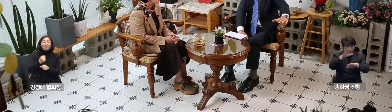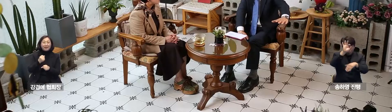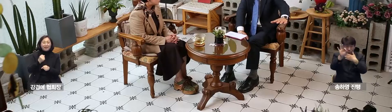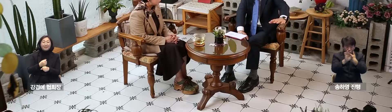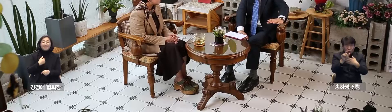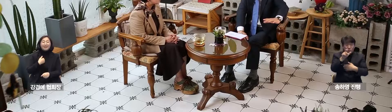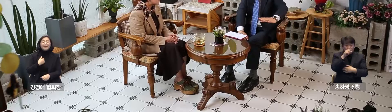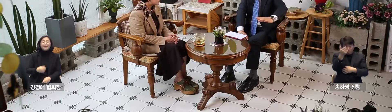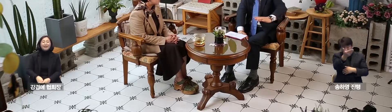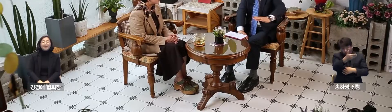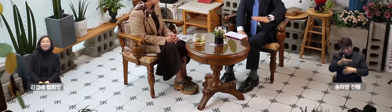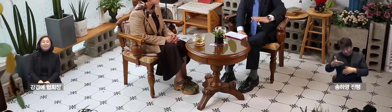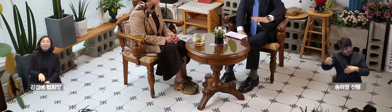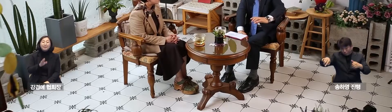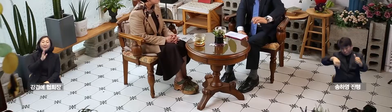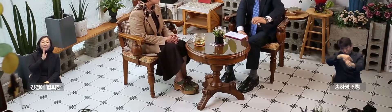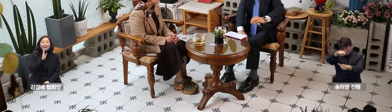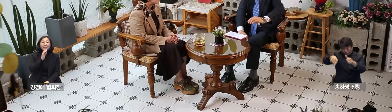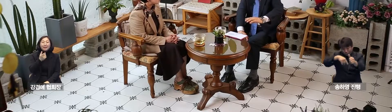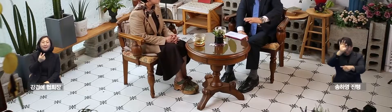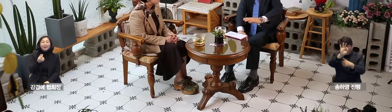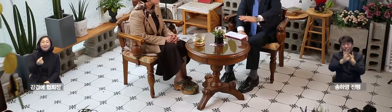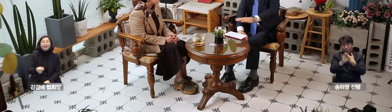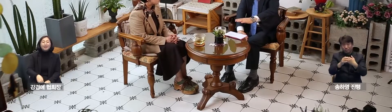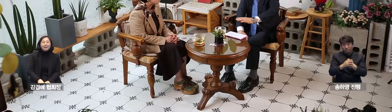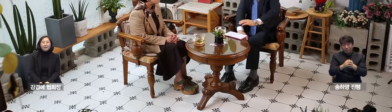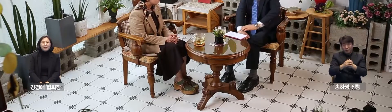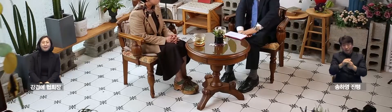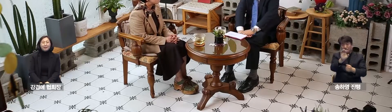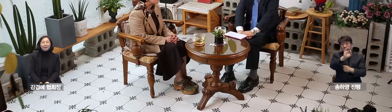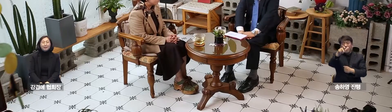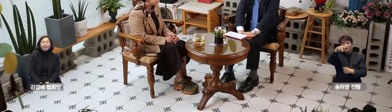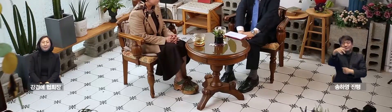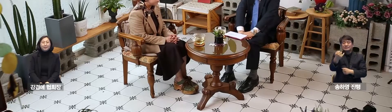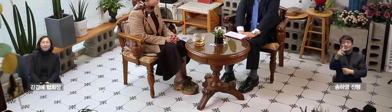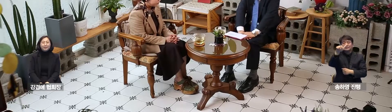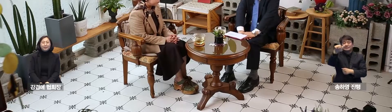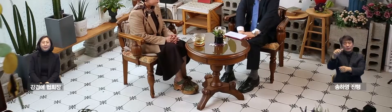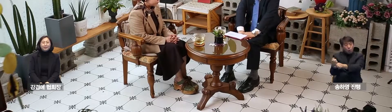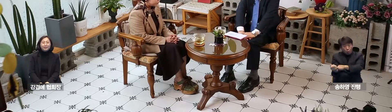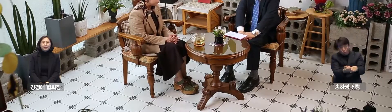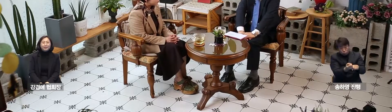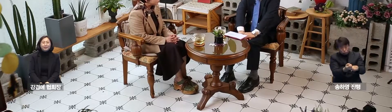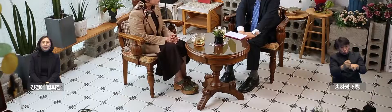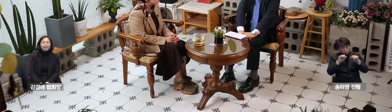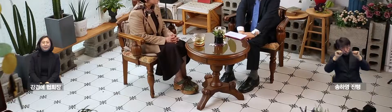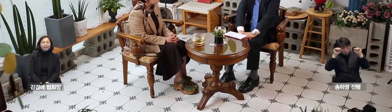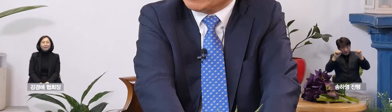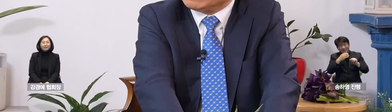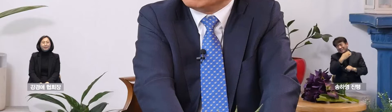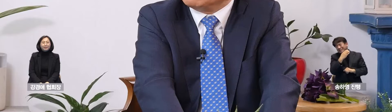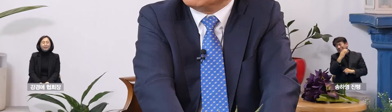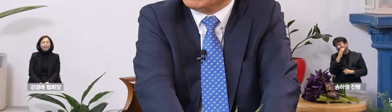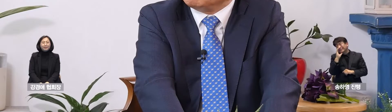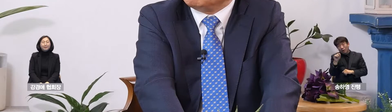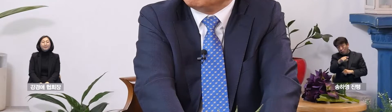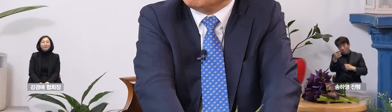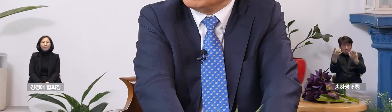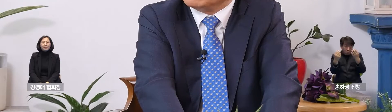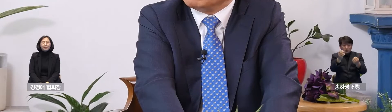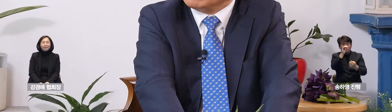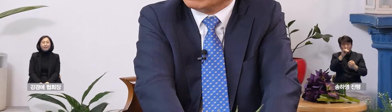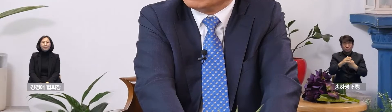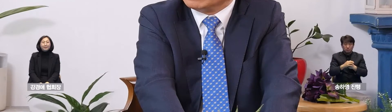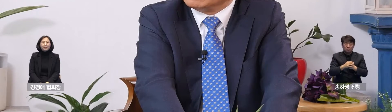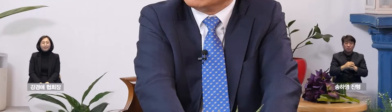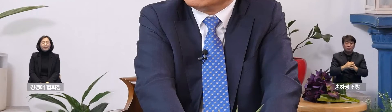천변에 네 맞습니다. 그 파크 골프라고 하는 운동하시는 나이 드신 분들이 많더라고요.